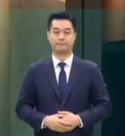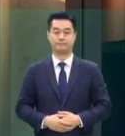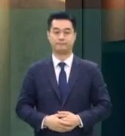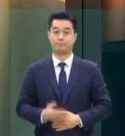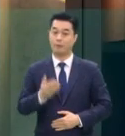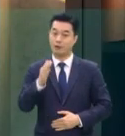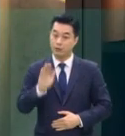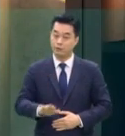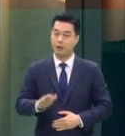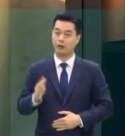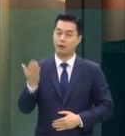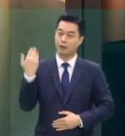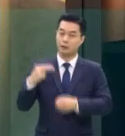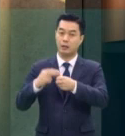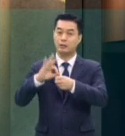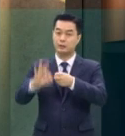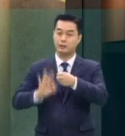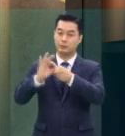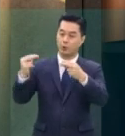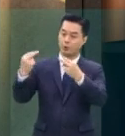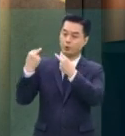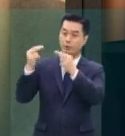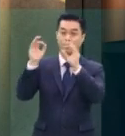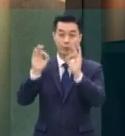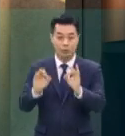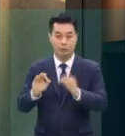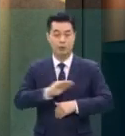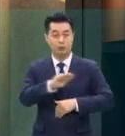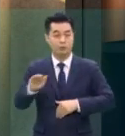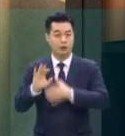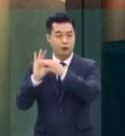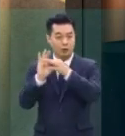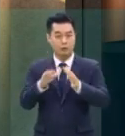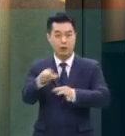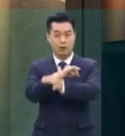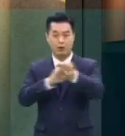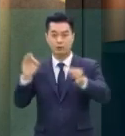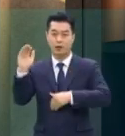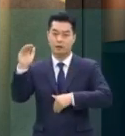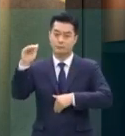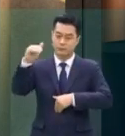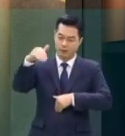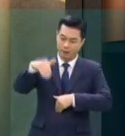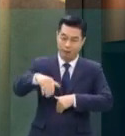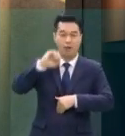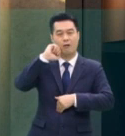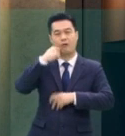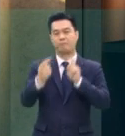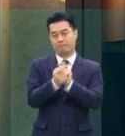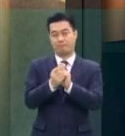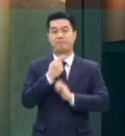그러나 지난 10여년을 되돌아 보면 우리는 기 속 쩍 인 경계에 침체로 고통을